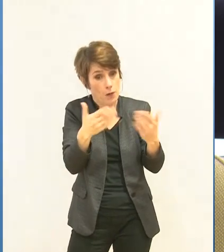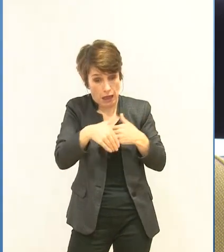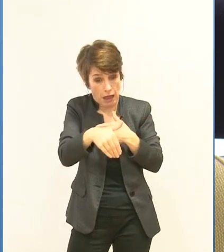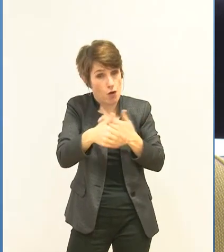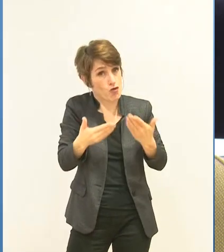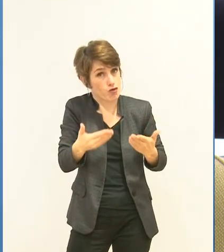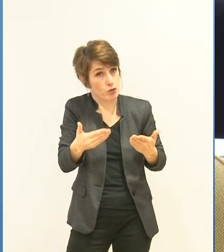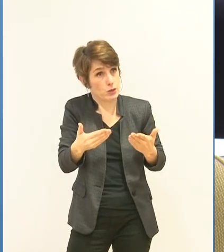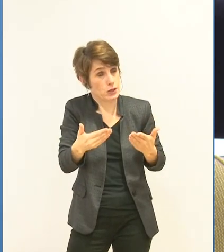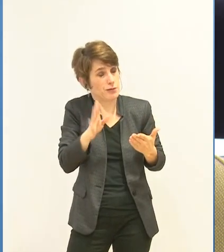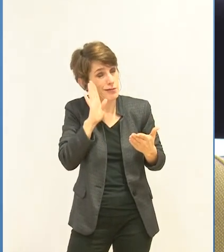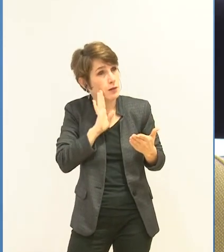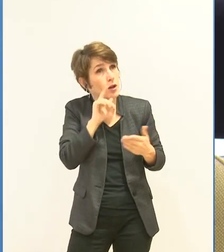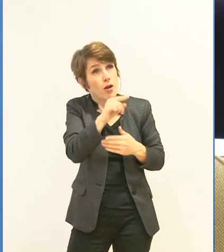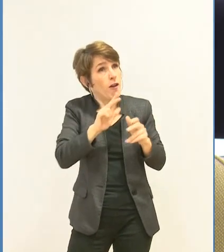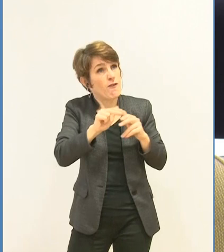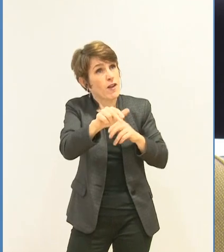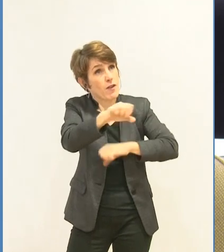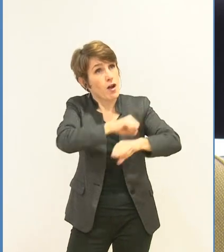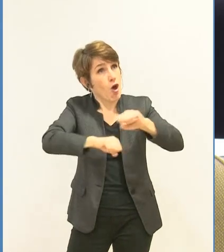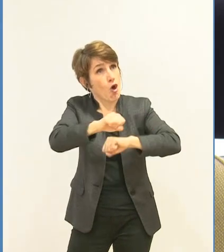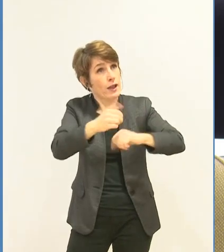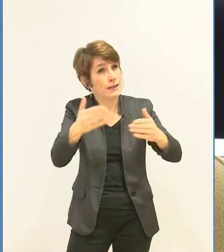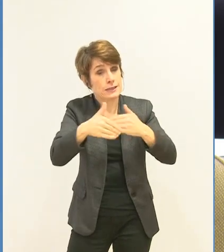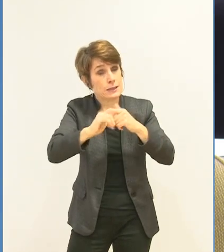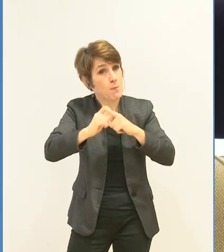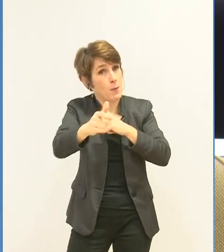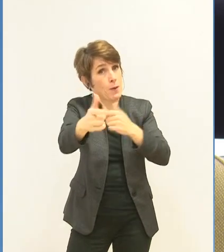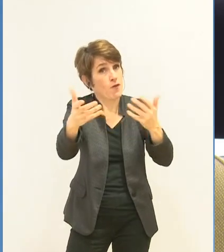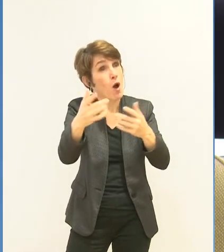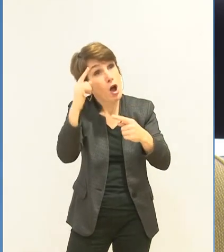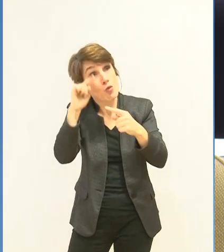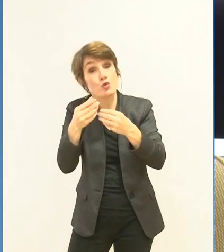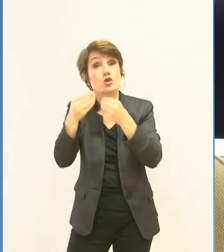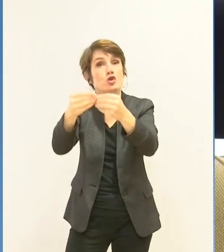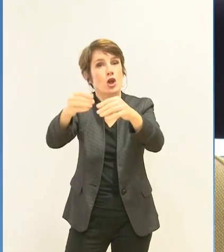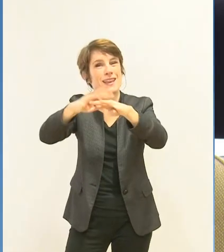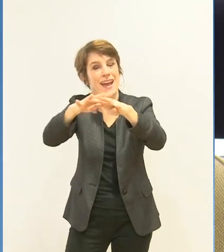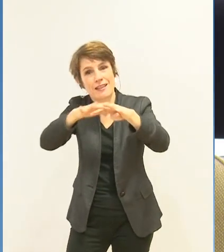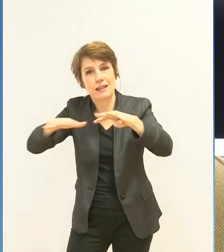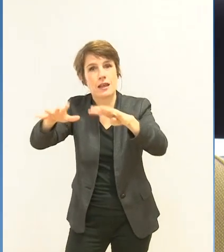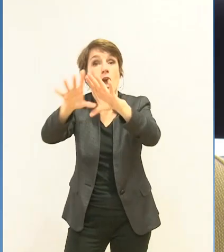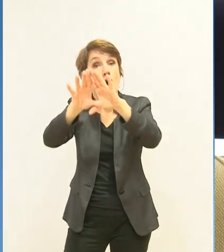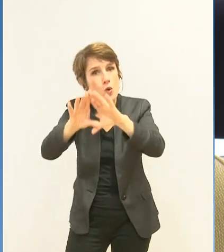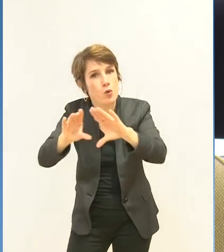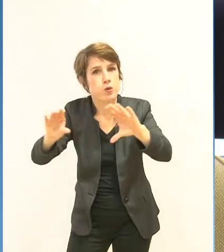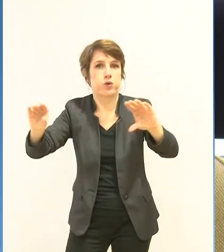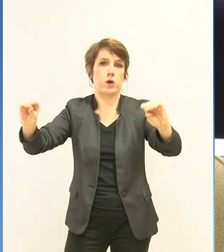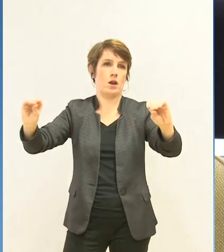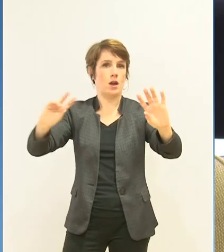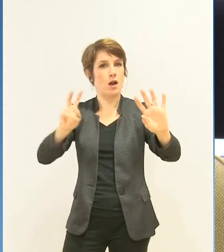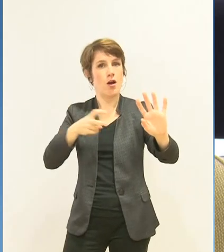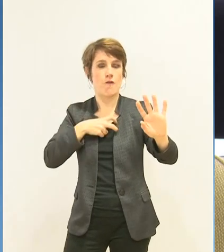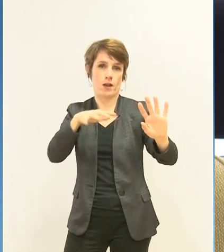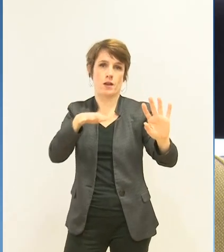après-midi les démarches que vous comptez mettre en oeuvre pour que la quiétude et la sérénité soit de retour à proximité